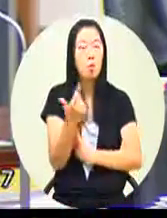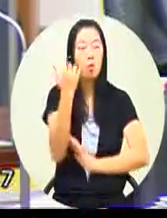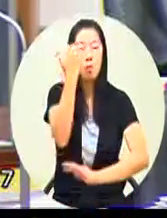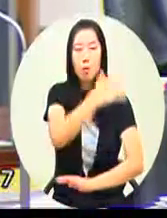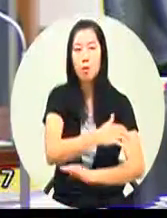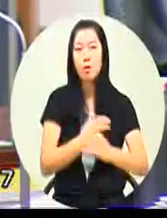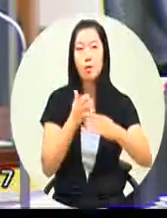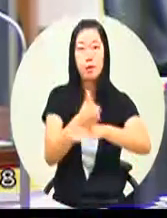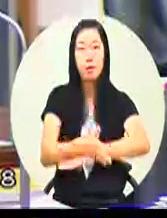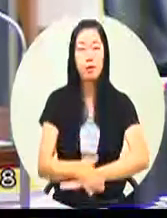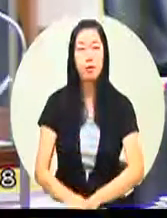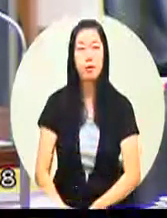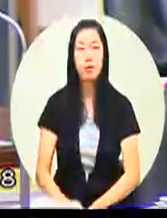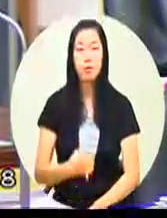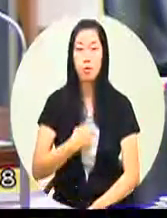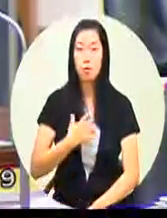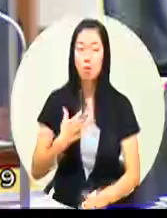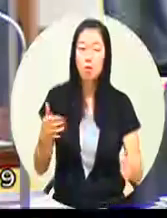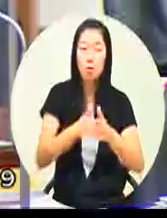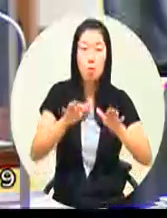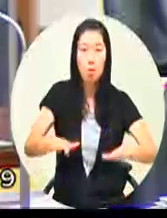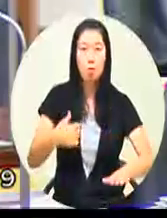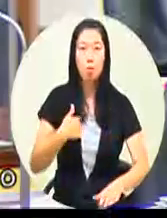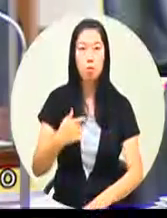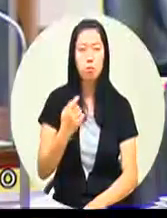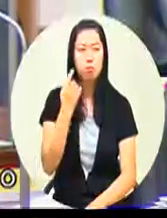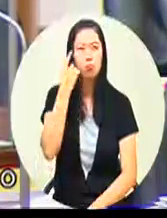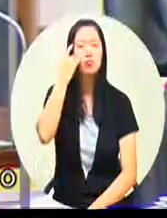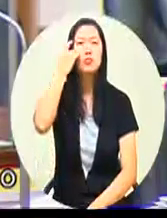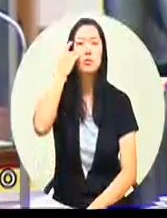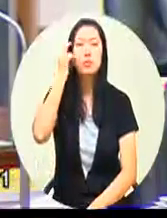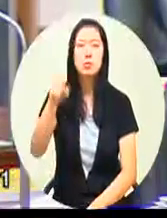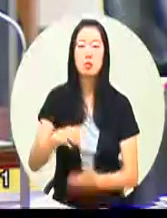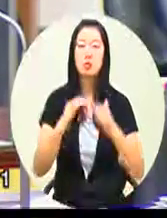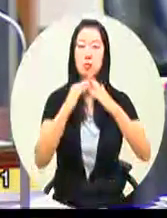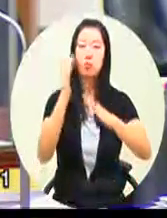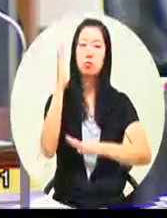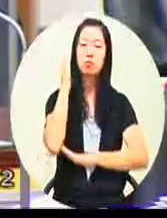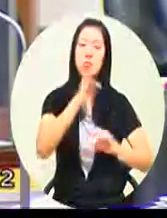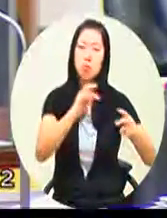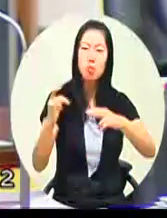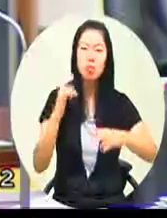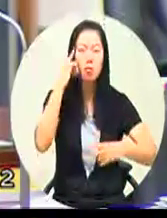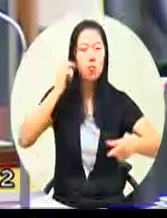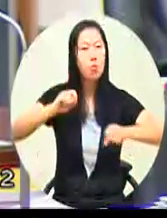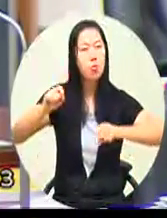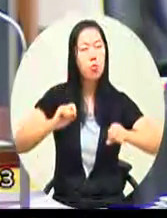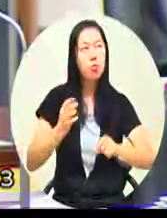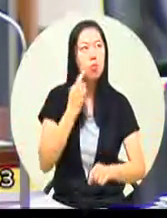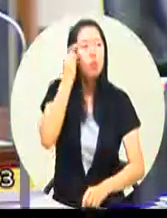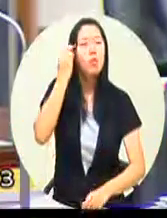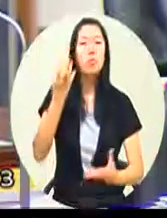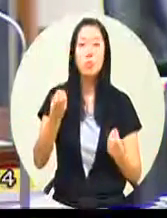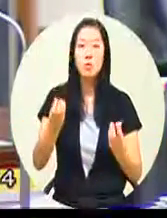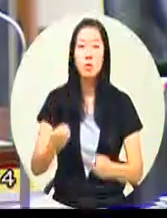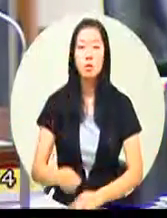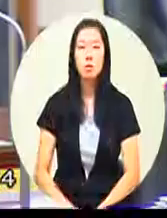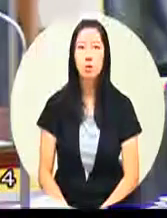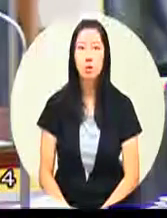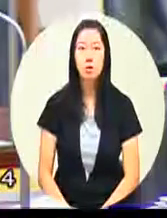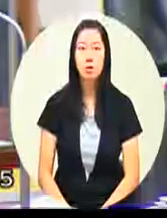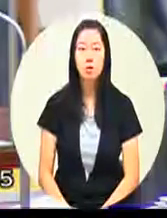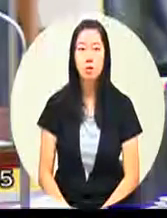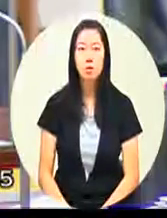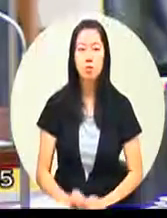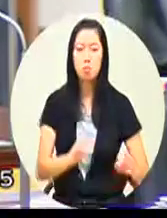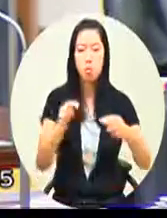呢，本局到目前还没有感受到市政府改善的一个措施啊哈。一点都没有改善